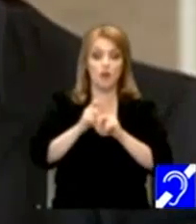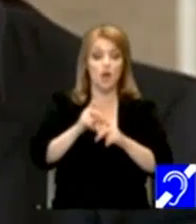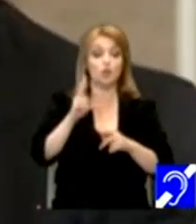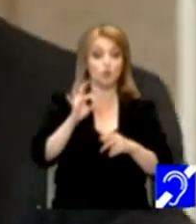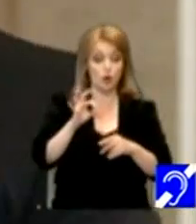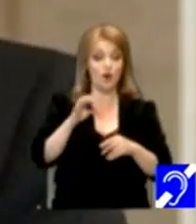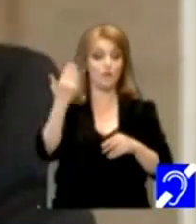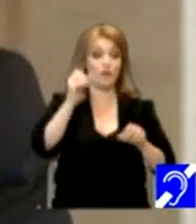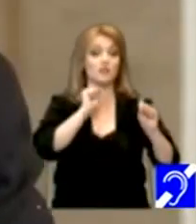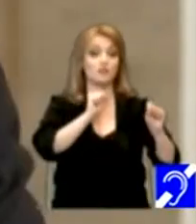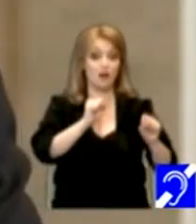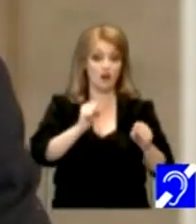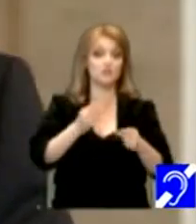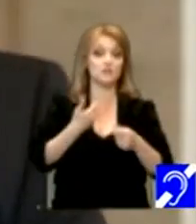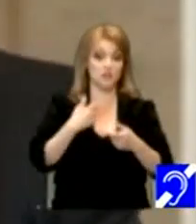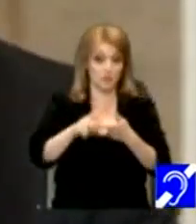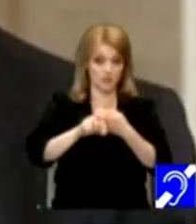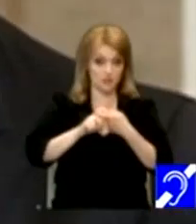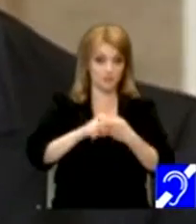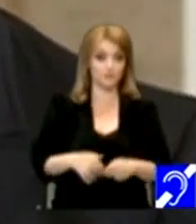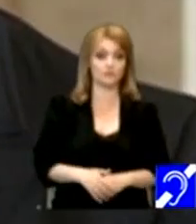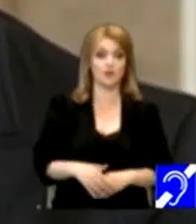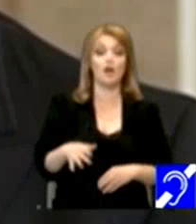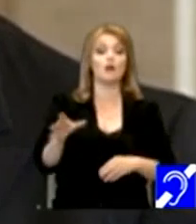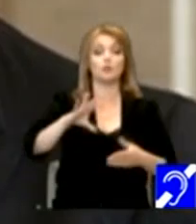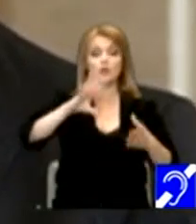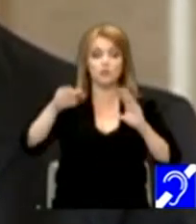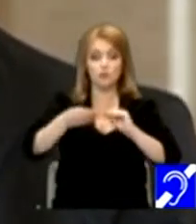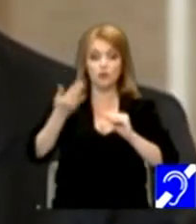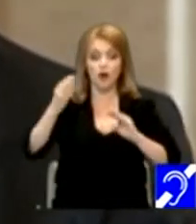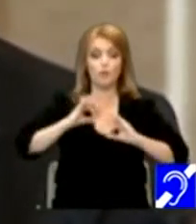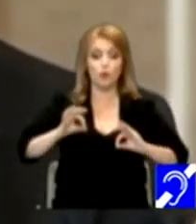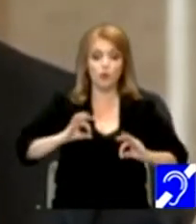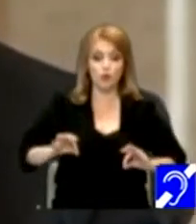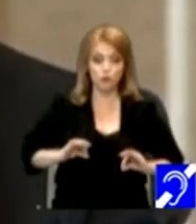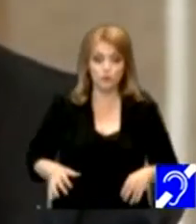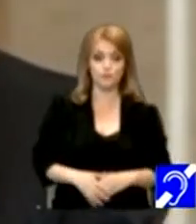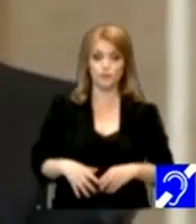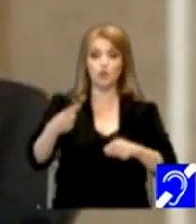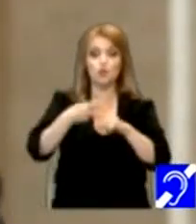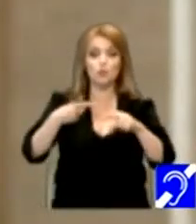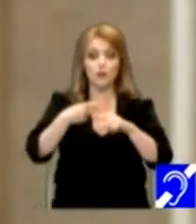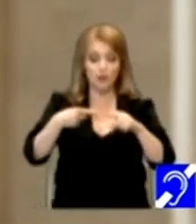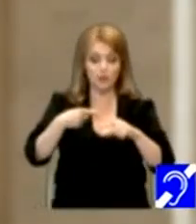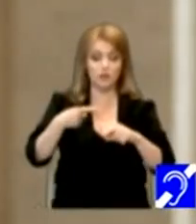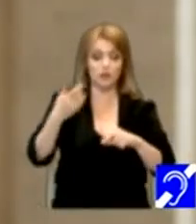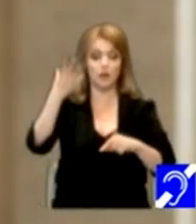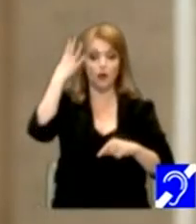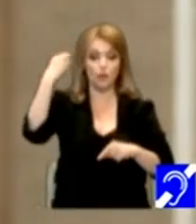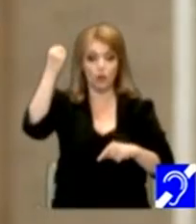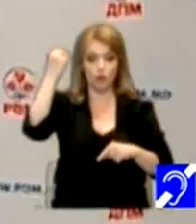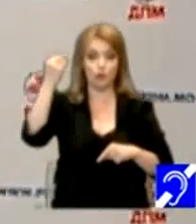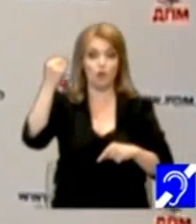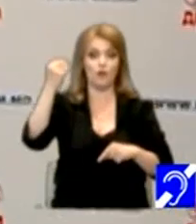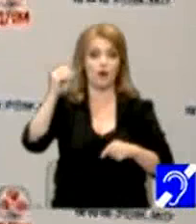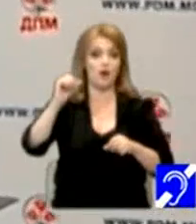După comunicațiile anterioare ale Procuraturii Generale, mai nu jumate de Moldova ar fi